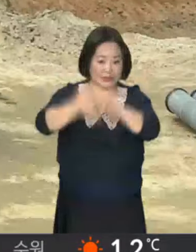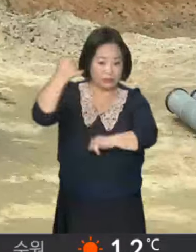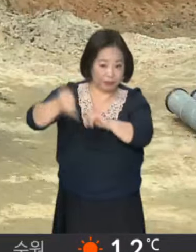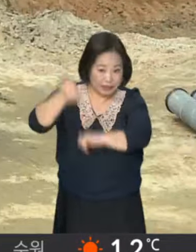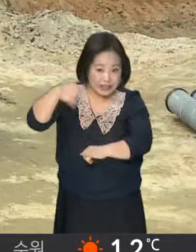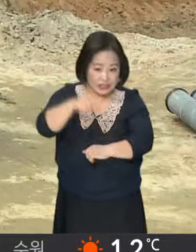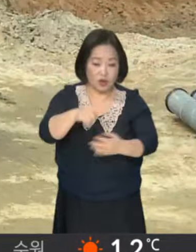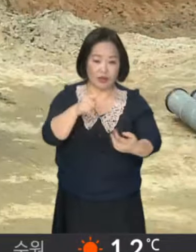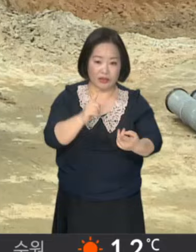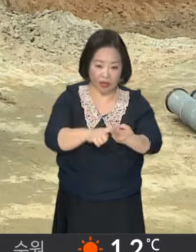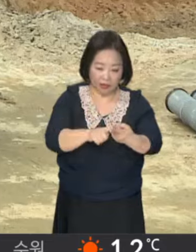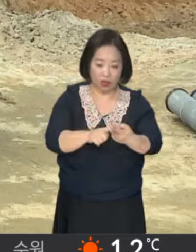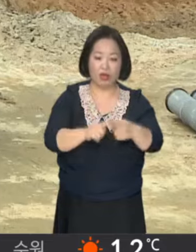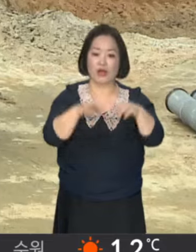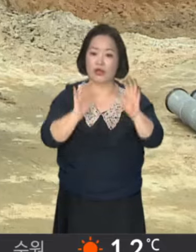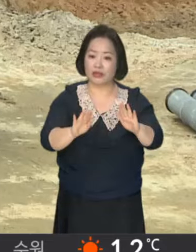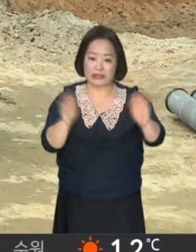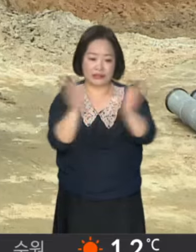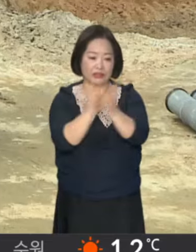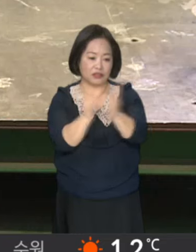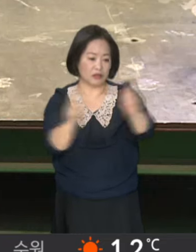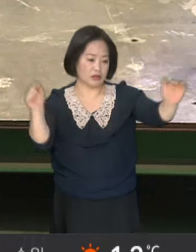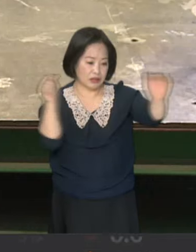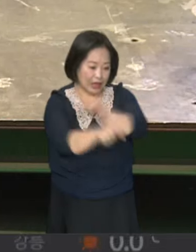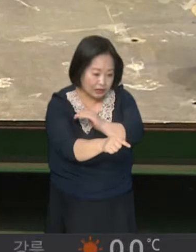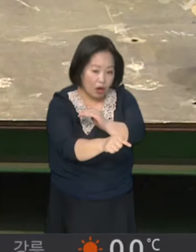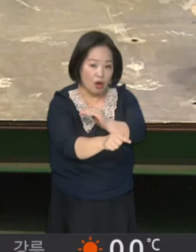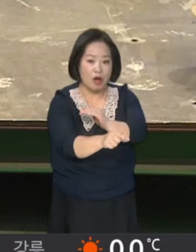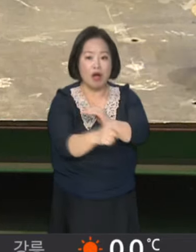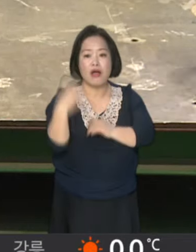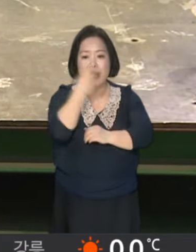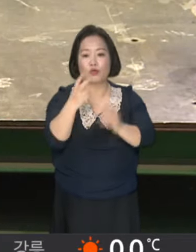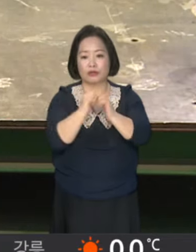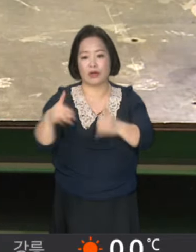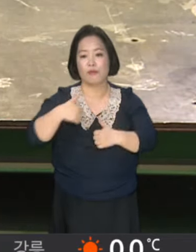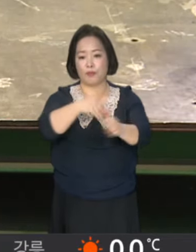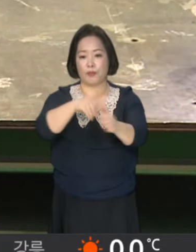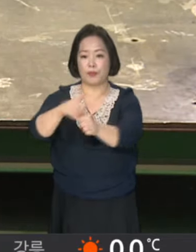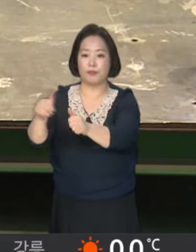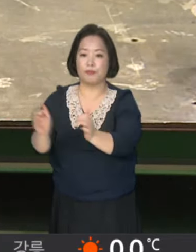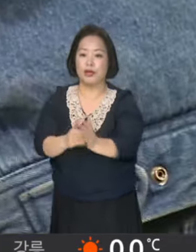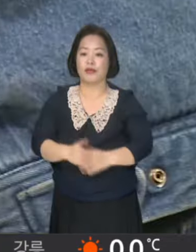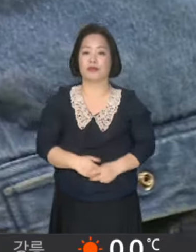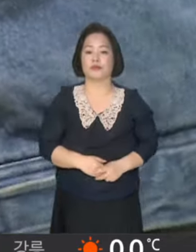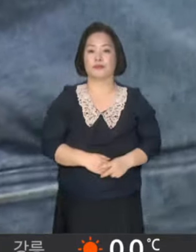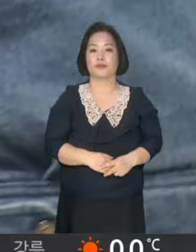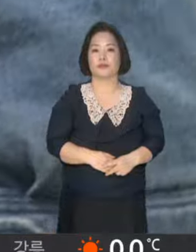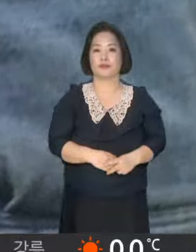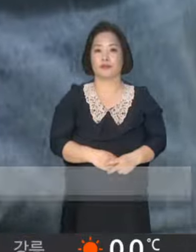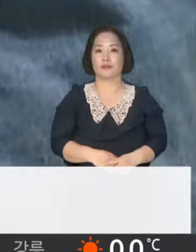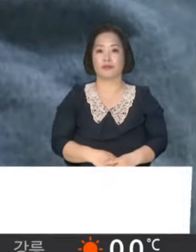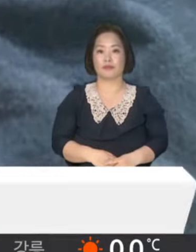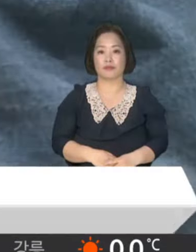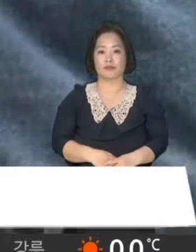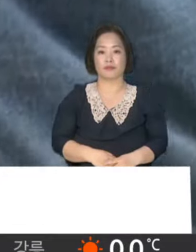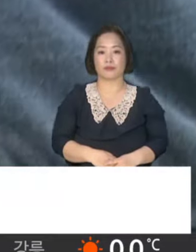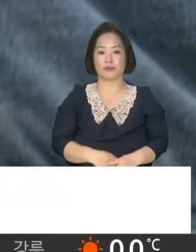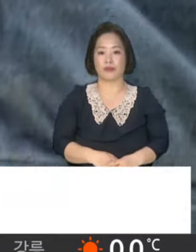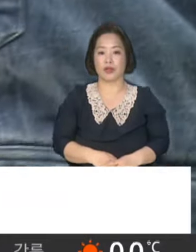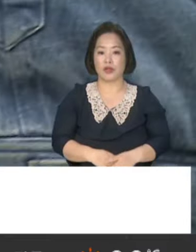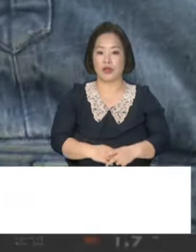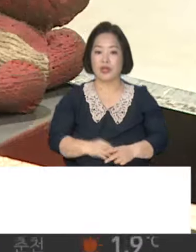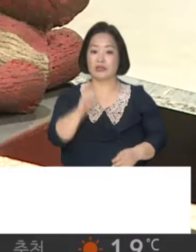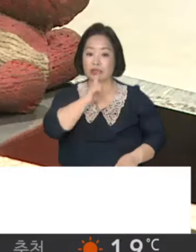접수했던 인력들도 현장에 우선 배치된 것으로 나타났습니다 신구 사건 처리하는 부서